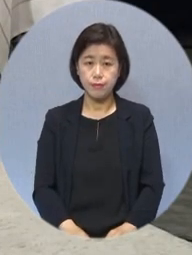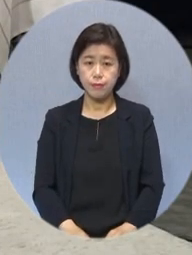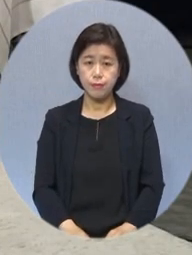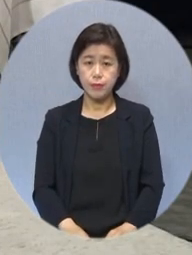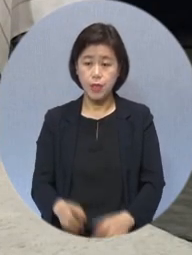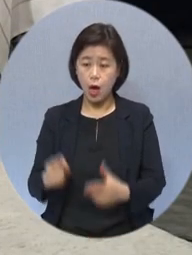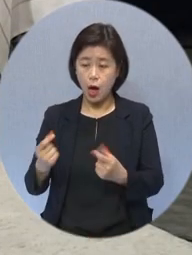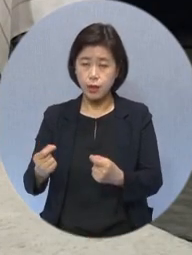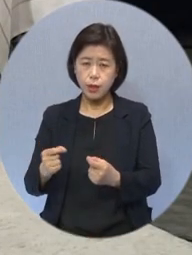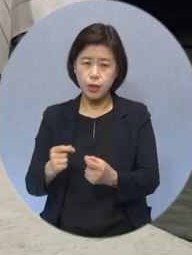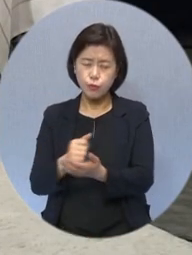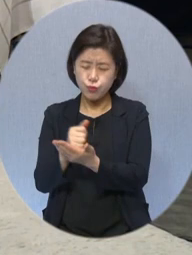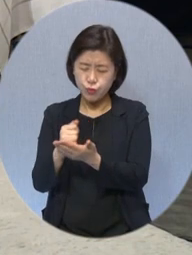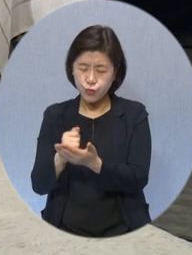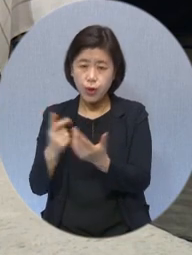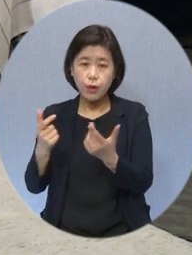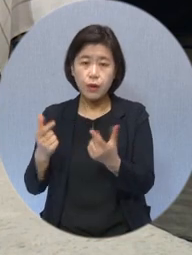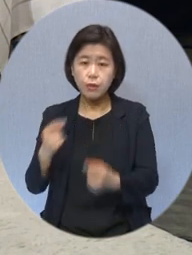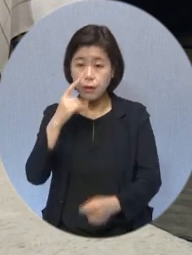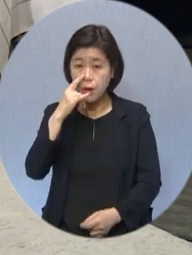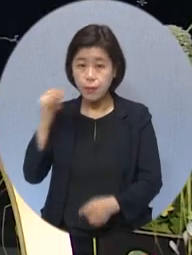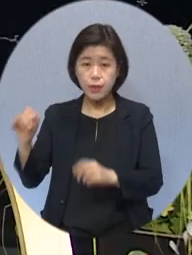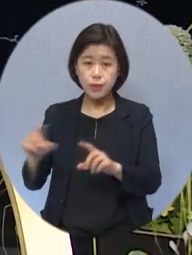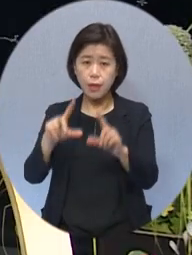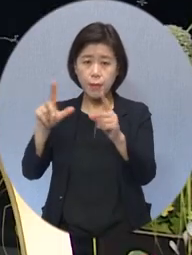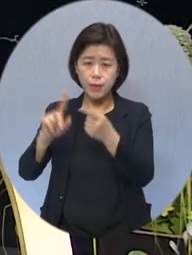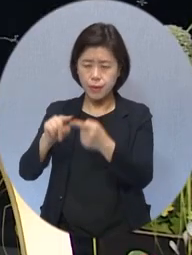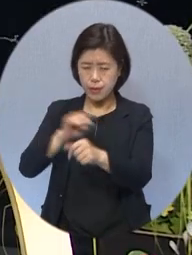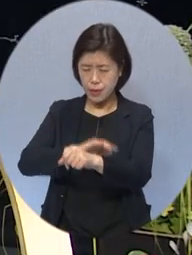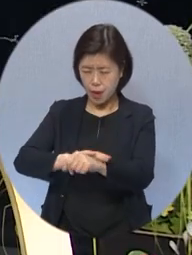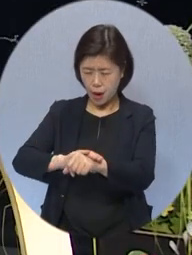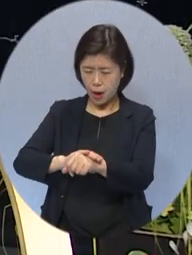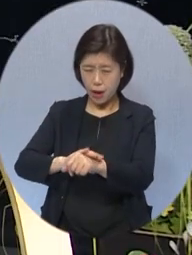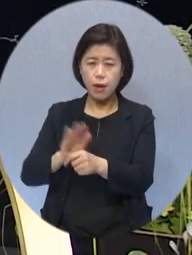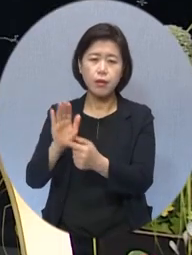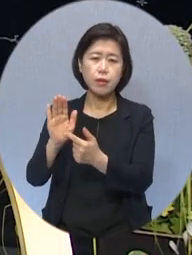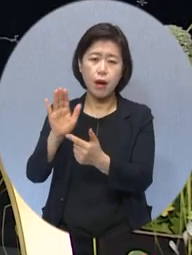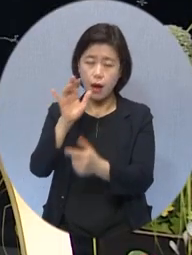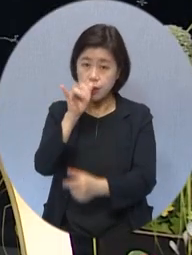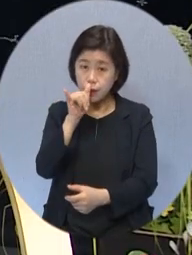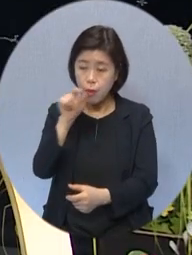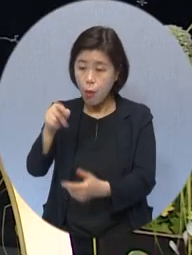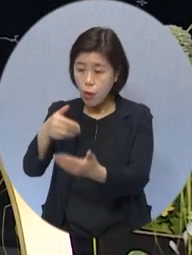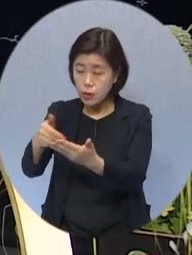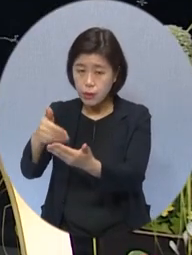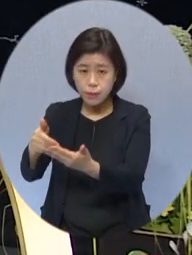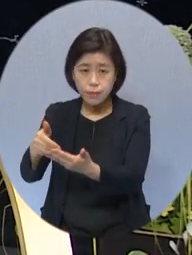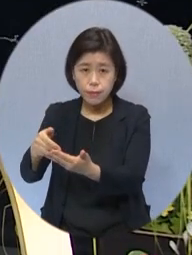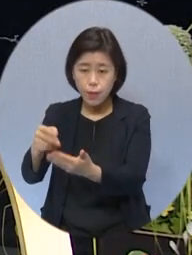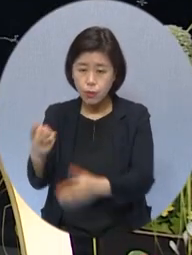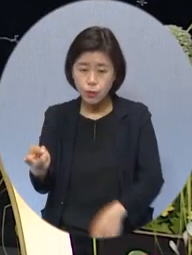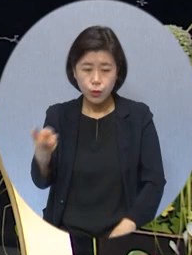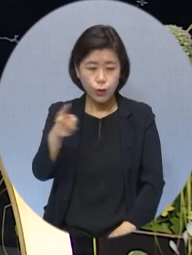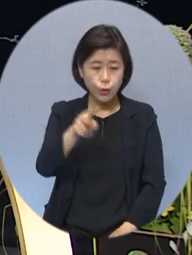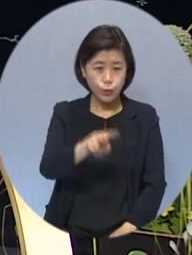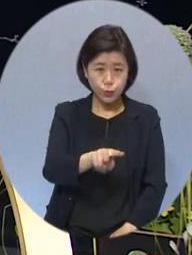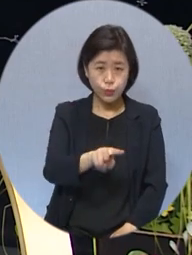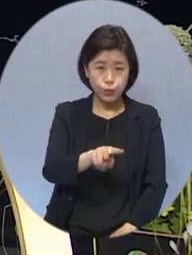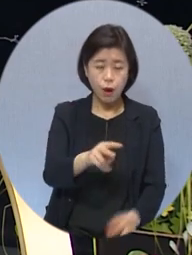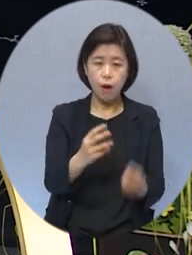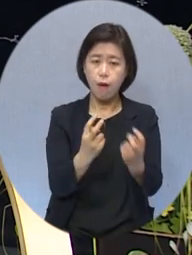어머니의 삶을 훌륭하게 그려낸 시각적 표현을 어떻게 문학적